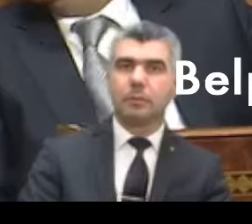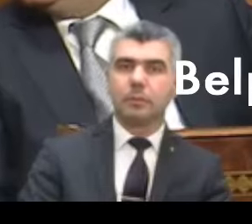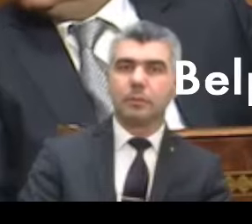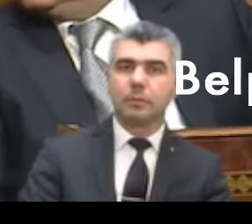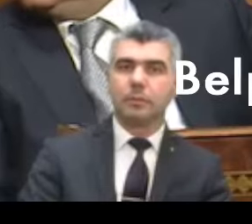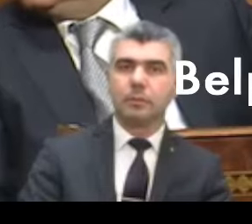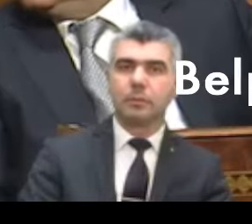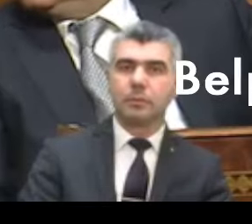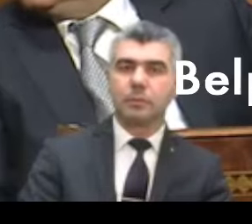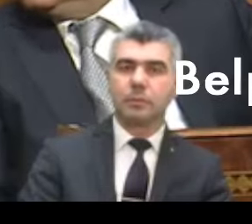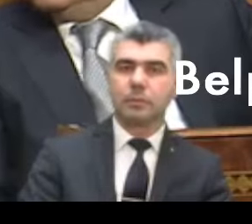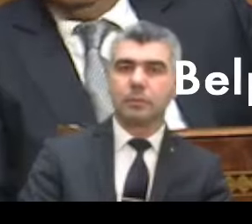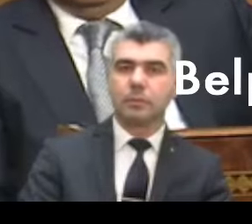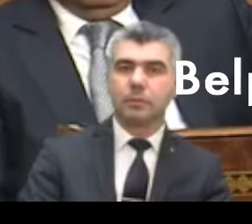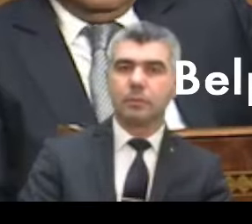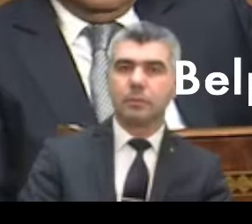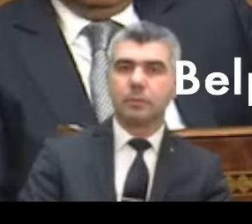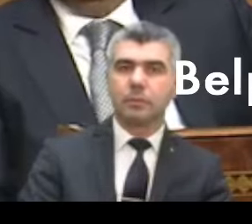شكرا